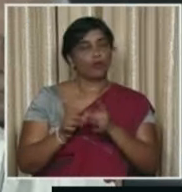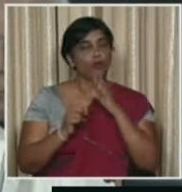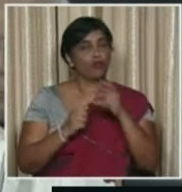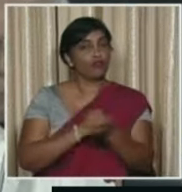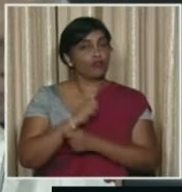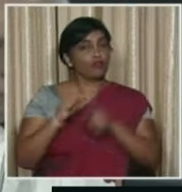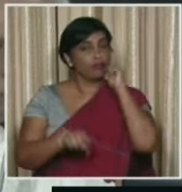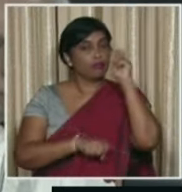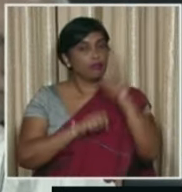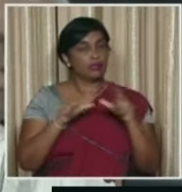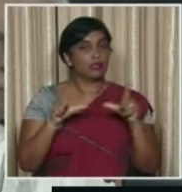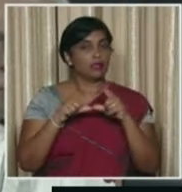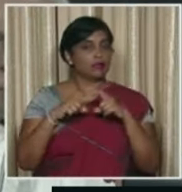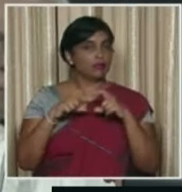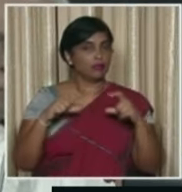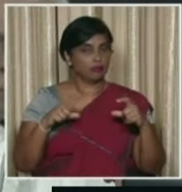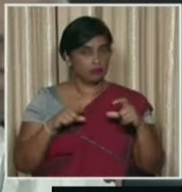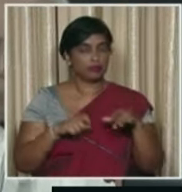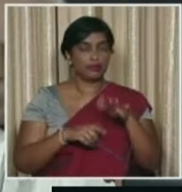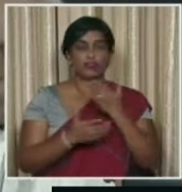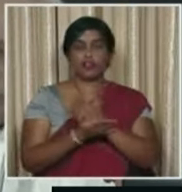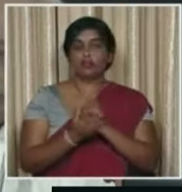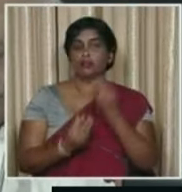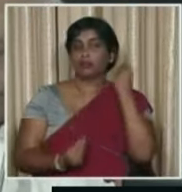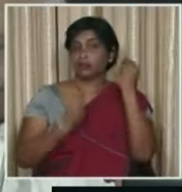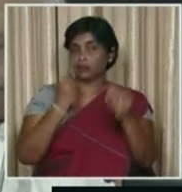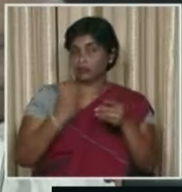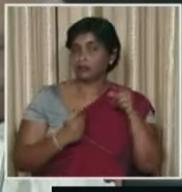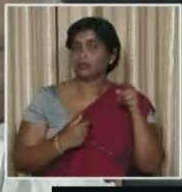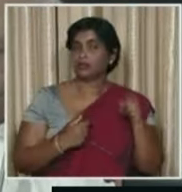ගොවියන්ට බලපත්‍රකම ඉඩං කොටස් ලබා දුන්නා.